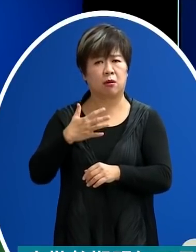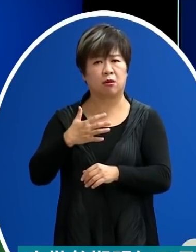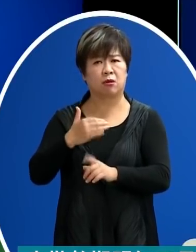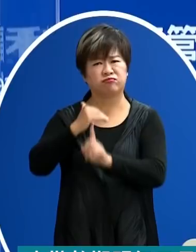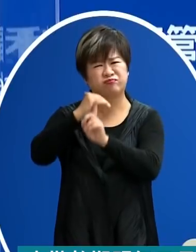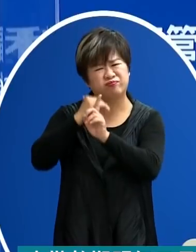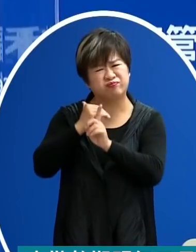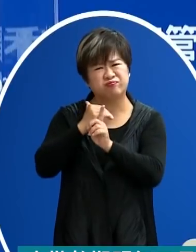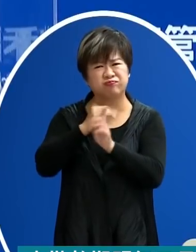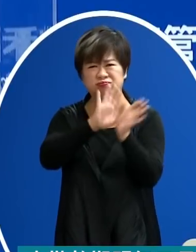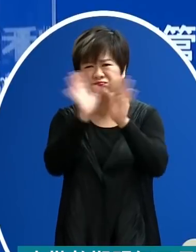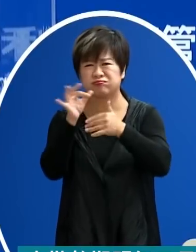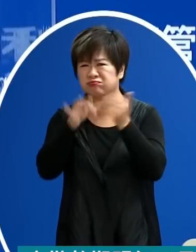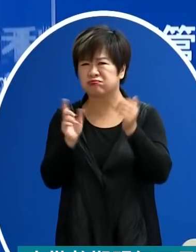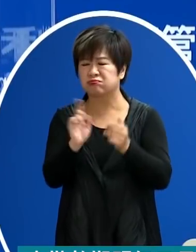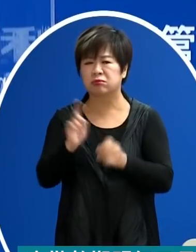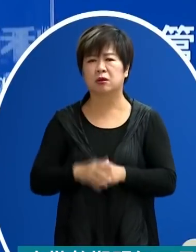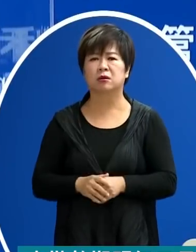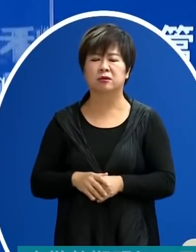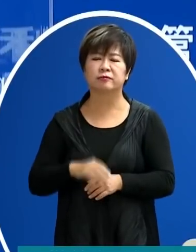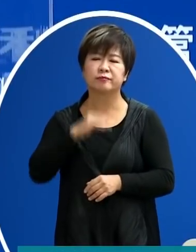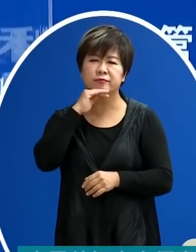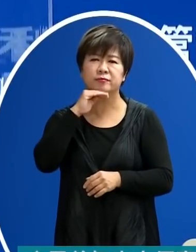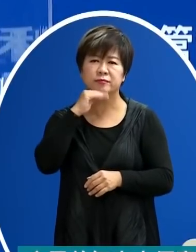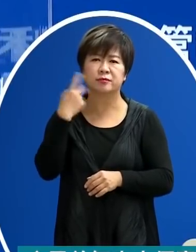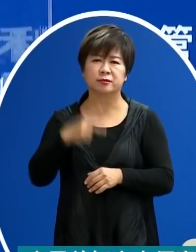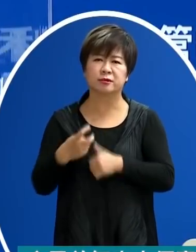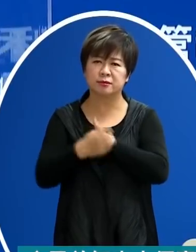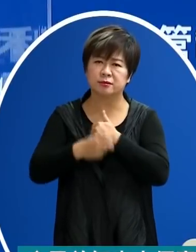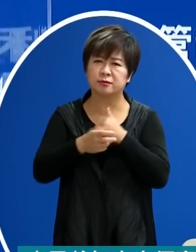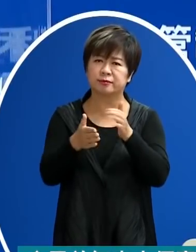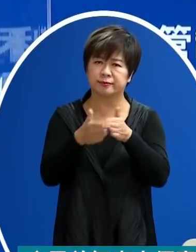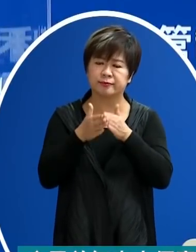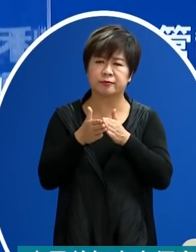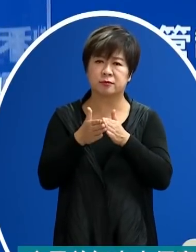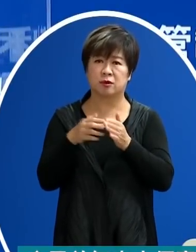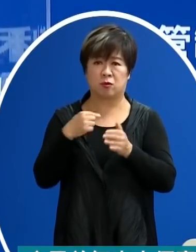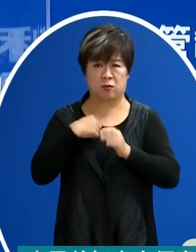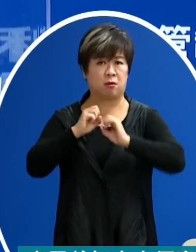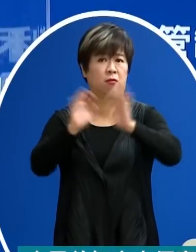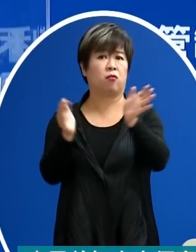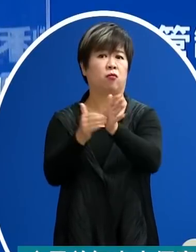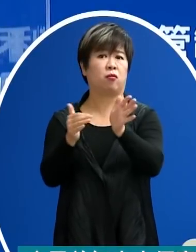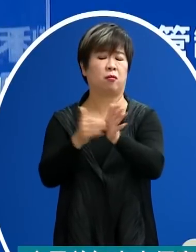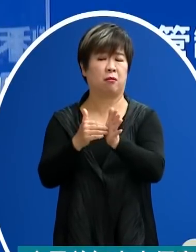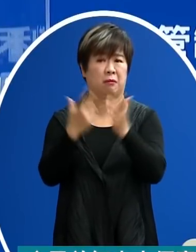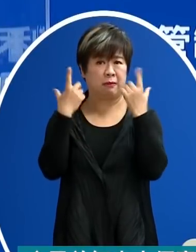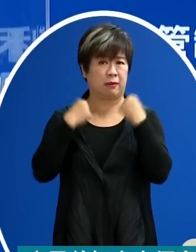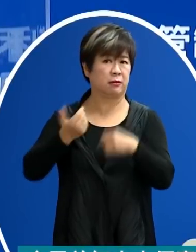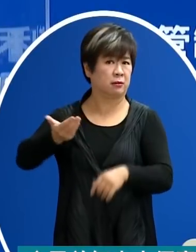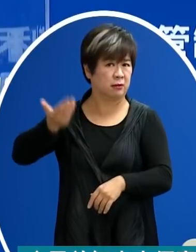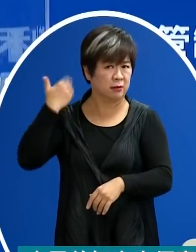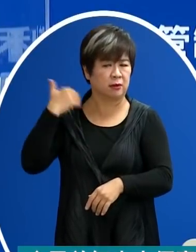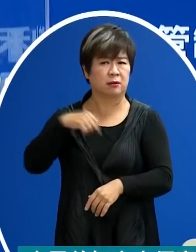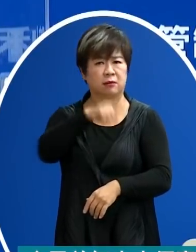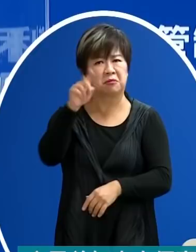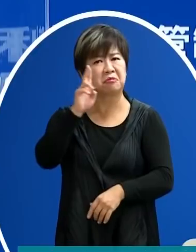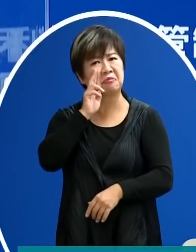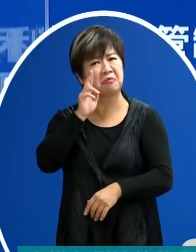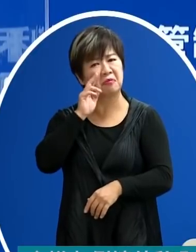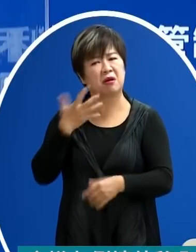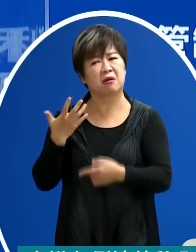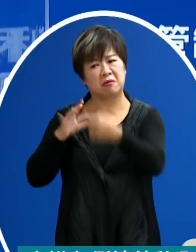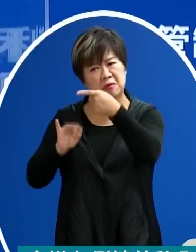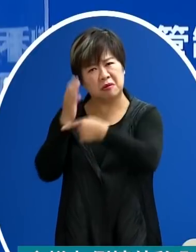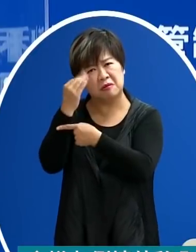没有，这个还是要做一些滚动式的检讨。我今天早上我们也讲过，就是说从最早以前大家认为说有一